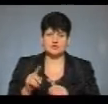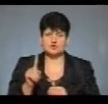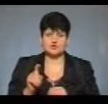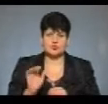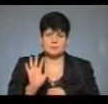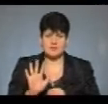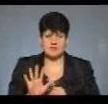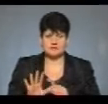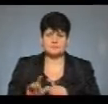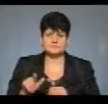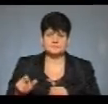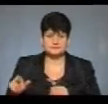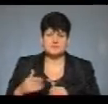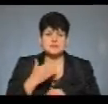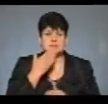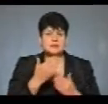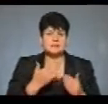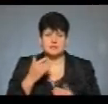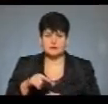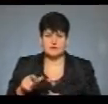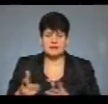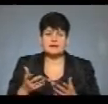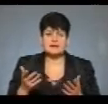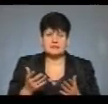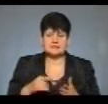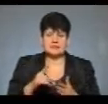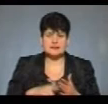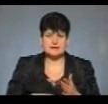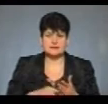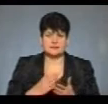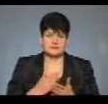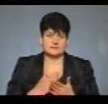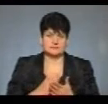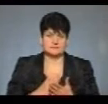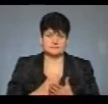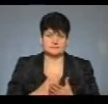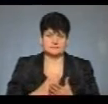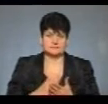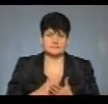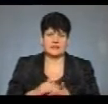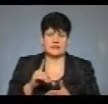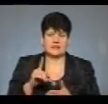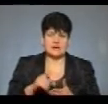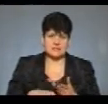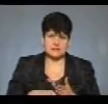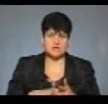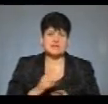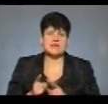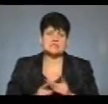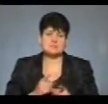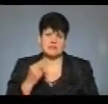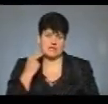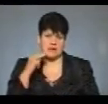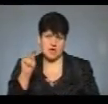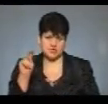1105 виборців. Ми запитали у людей, які надії покладають на своїх кандидатів. Надії на зміни, на краще